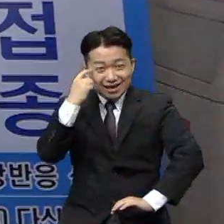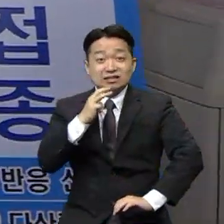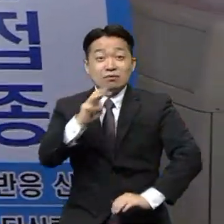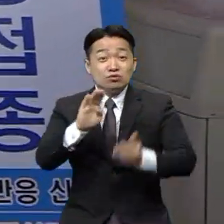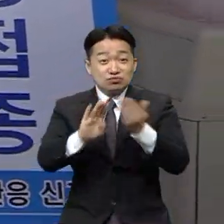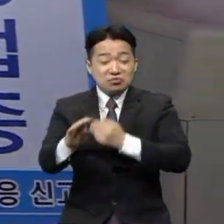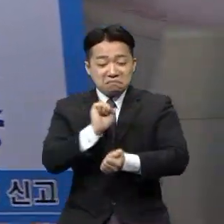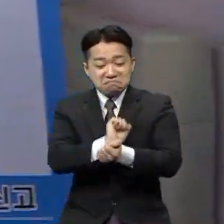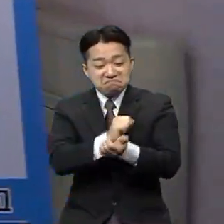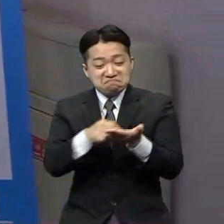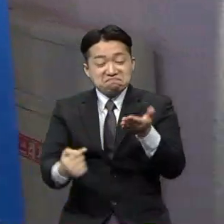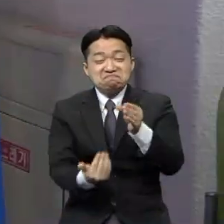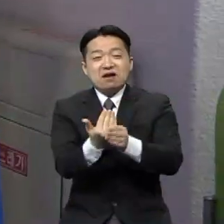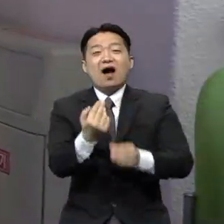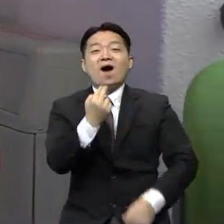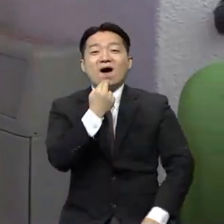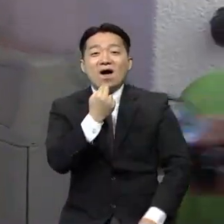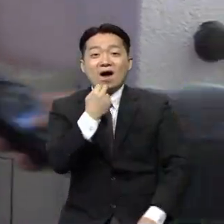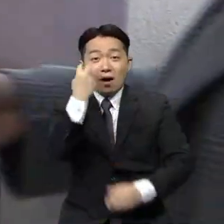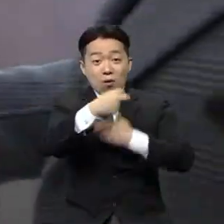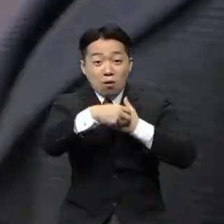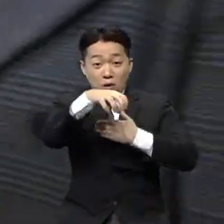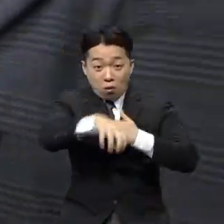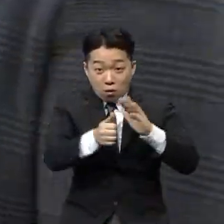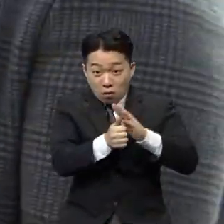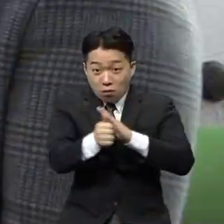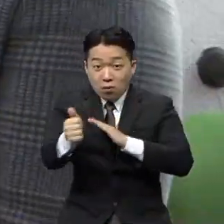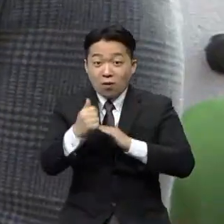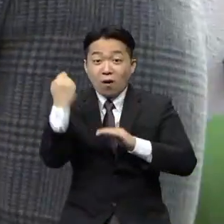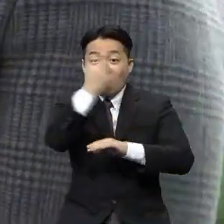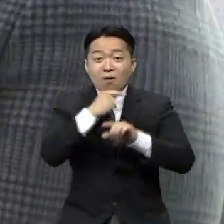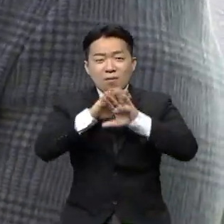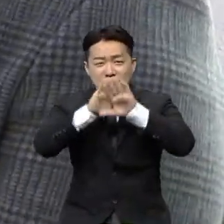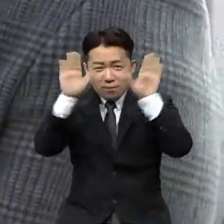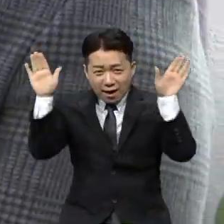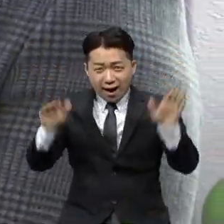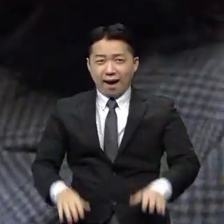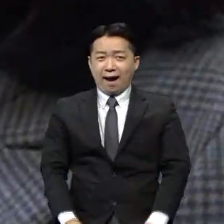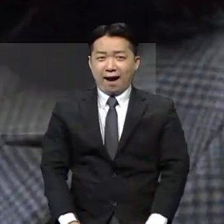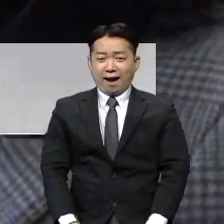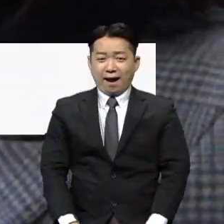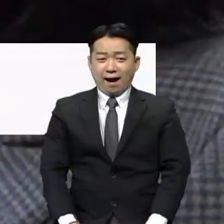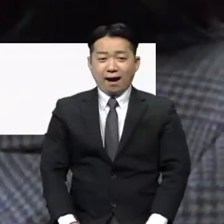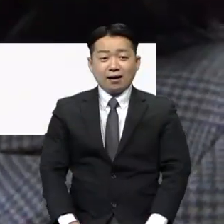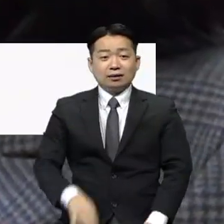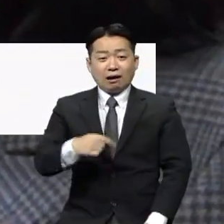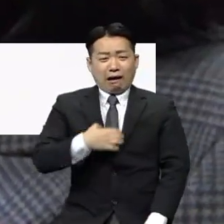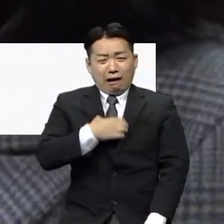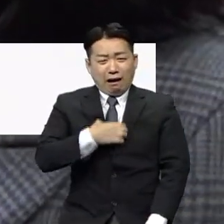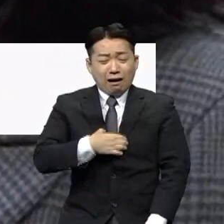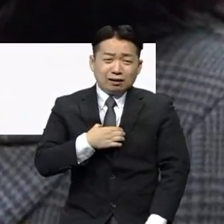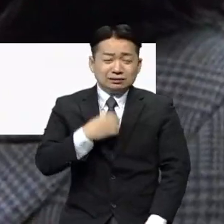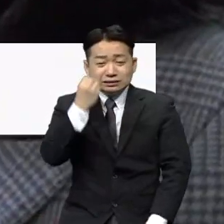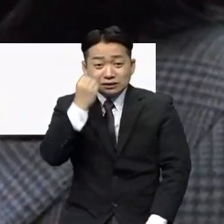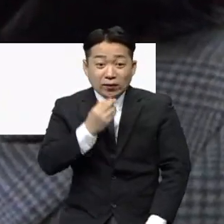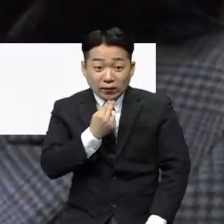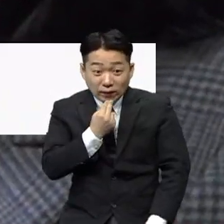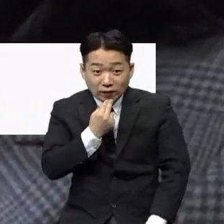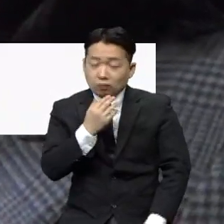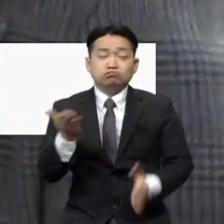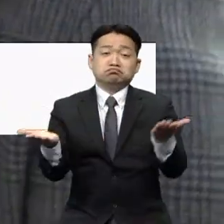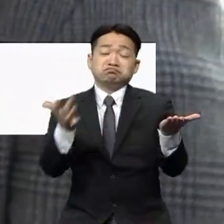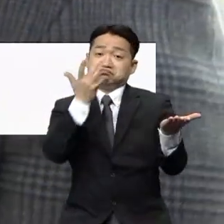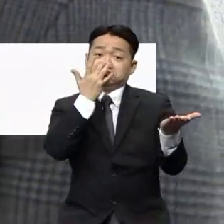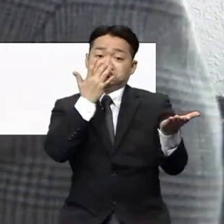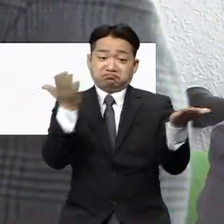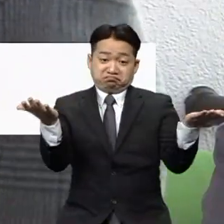지나도 이상 반응은 없었고 보건소를 나올 땐 표정이 더 밝아졌습니다. 이상한 거 없어요? 메스껍거나 뭐 그런? 그런 건 전혀